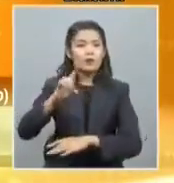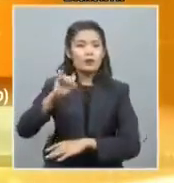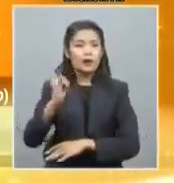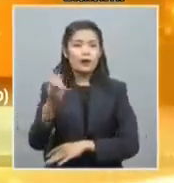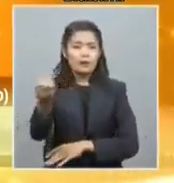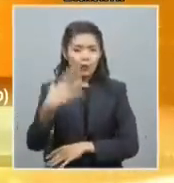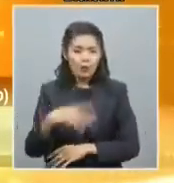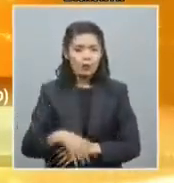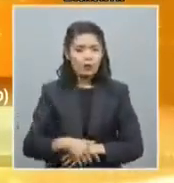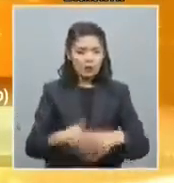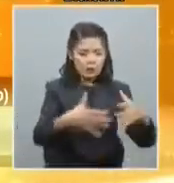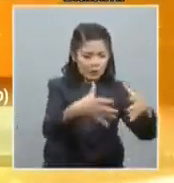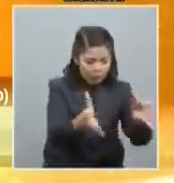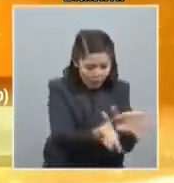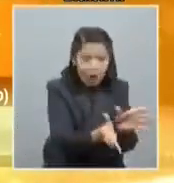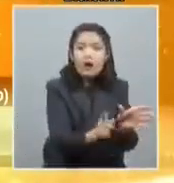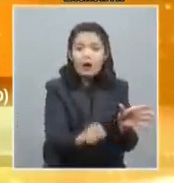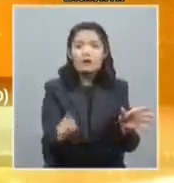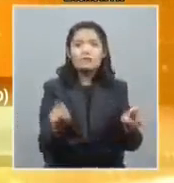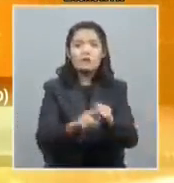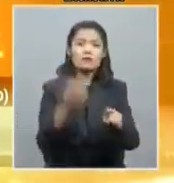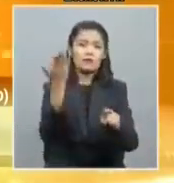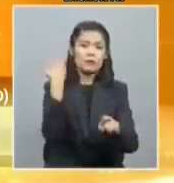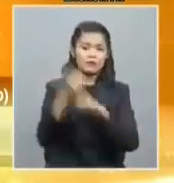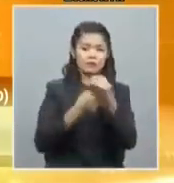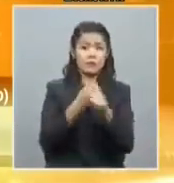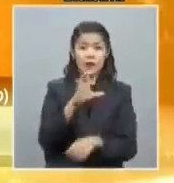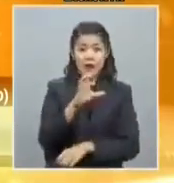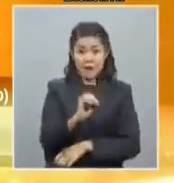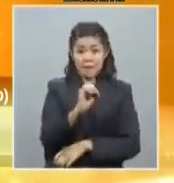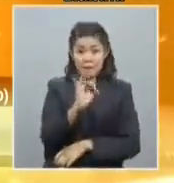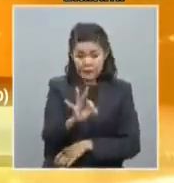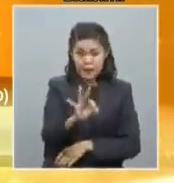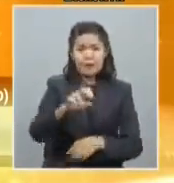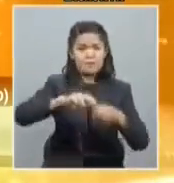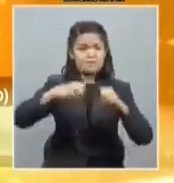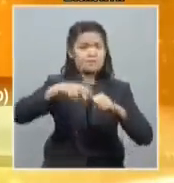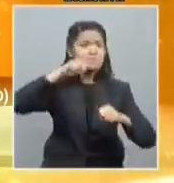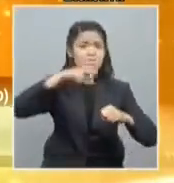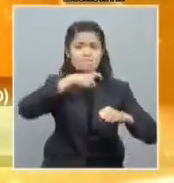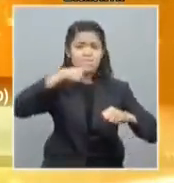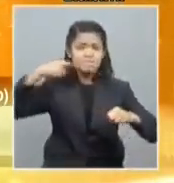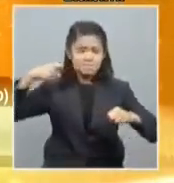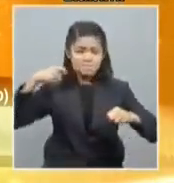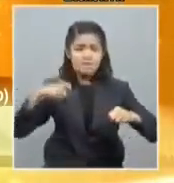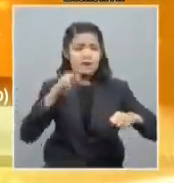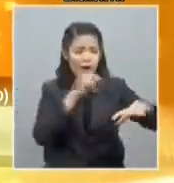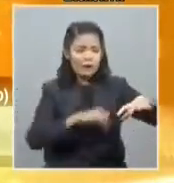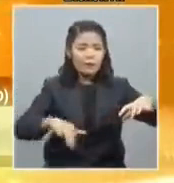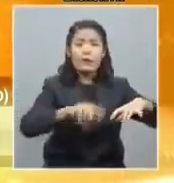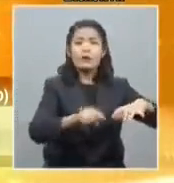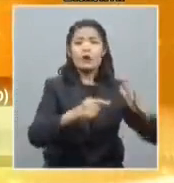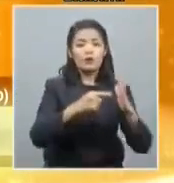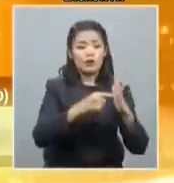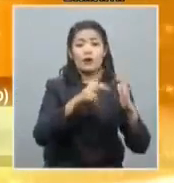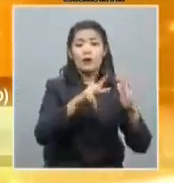เป็นถังใบเดียวกันเพราะช่วงปี59น่ะตอนนั้นสถานการณ์แรงมากในพื้นที่อ่างเก็บน้ำแก่งกระจานทำให้น้ำล